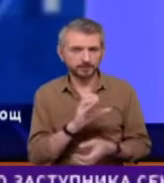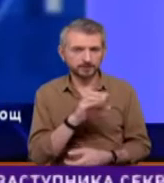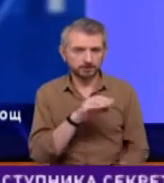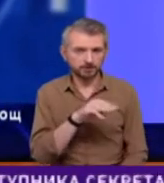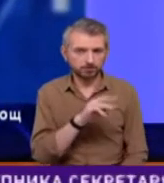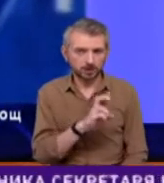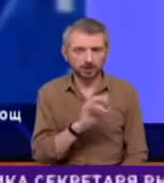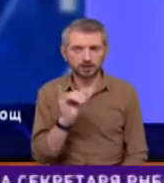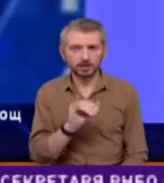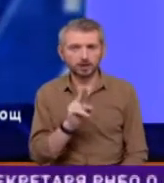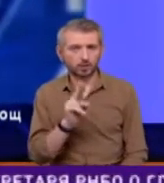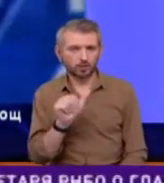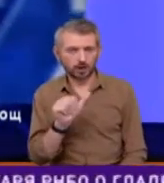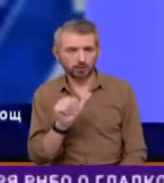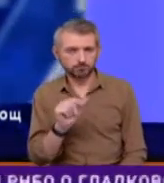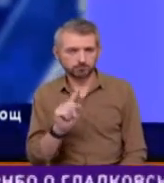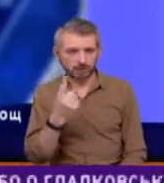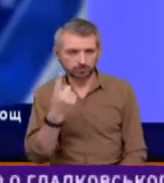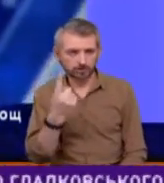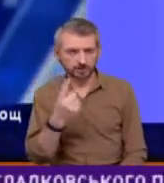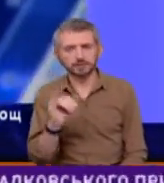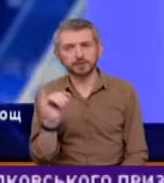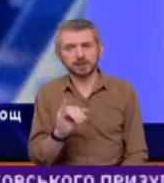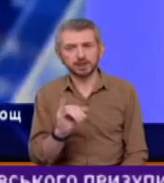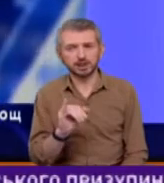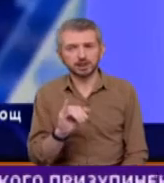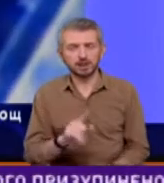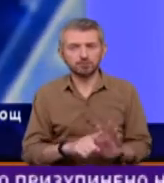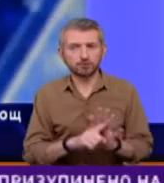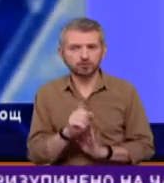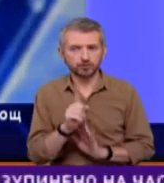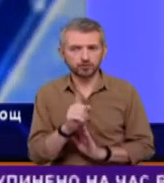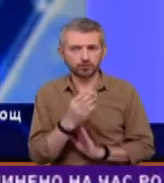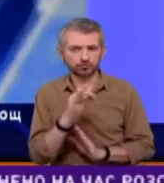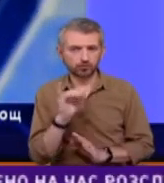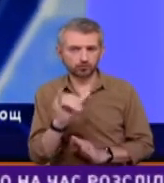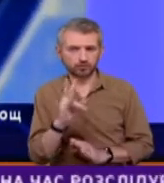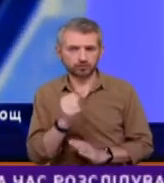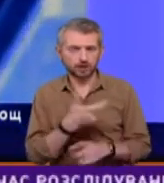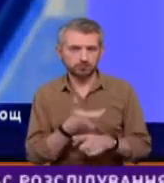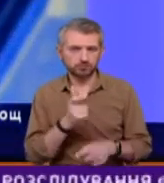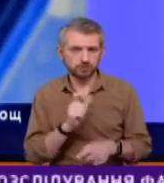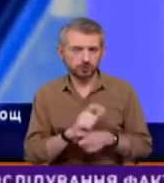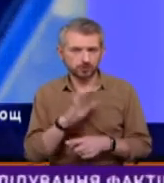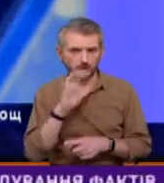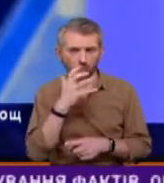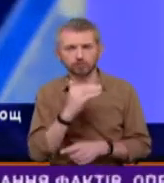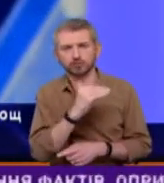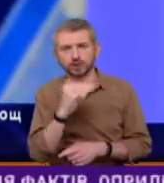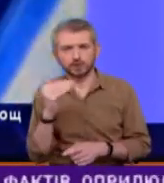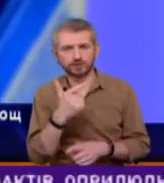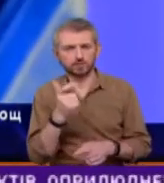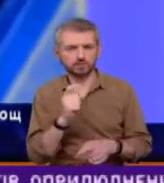і ЮА-першого, і почалися шоу на більш серйозному рівні,